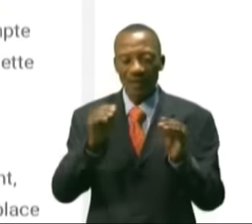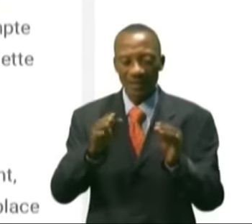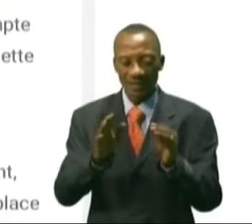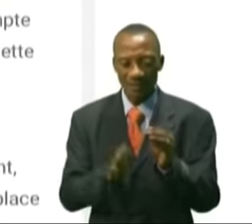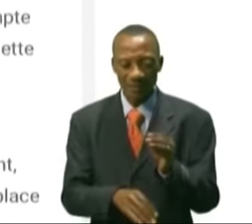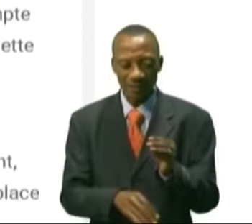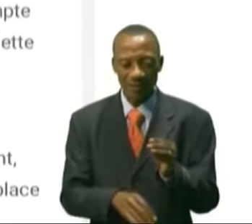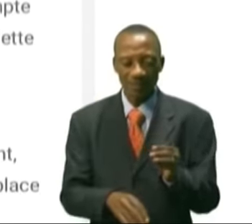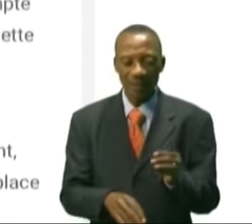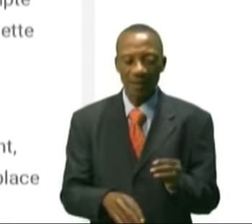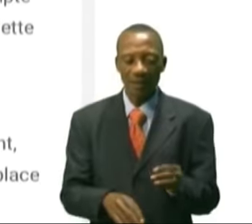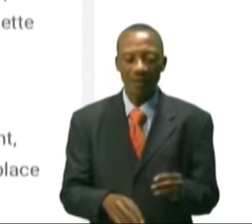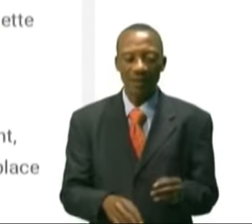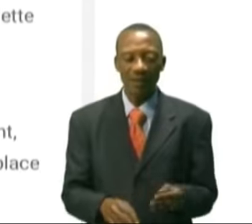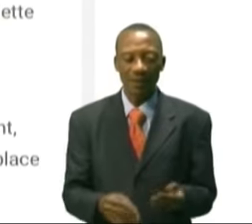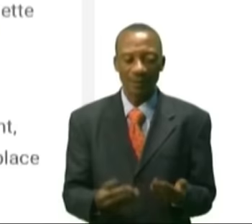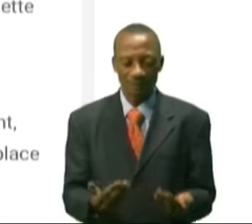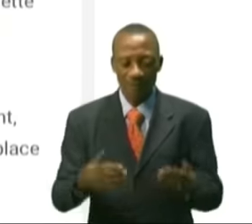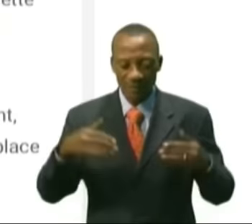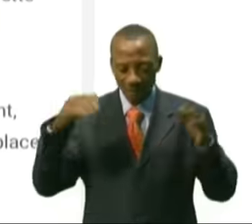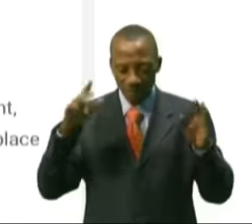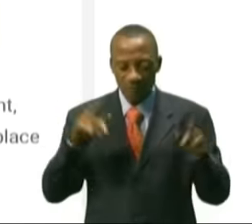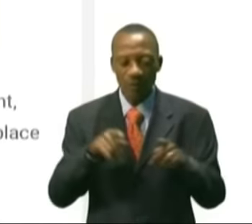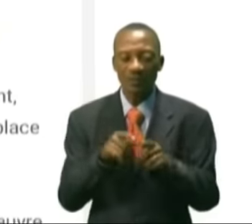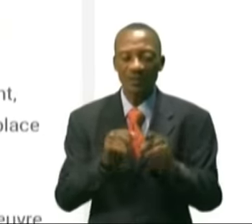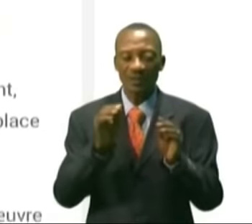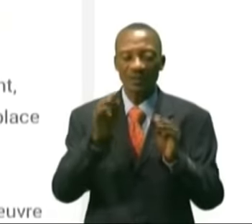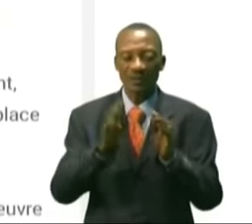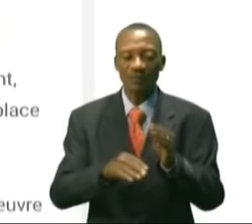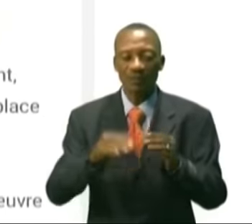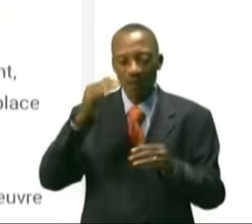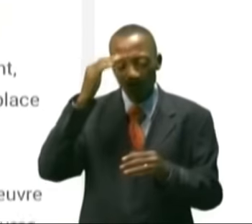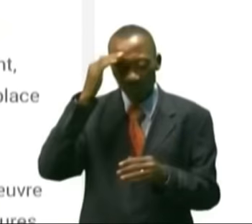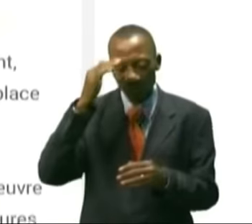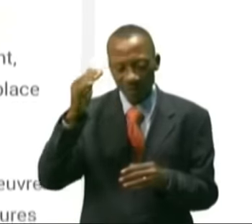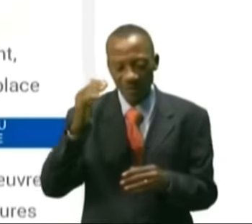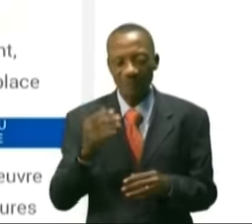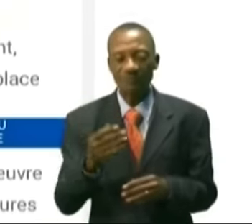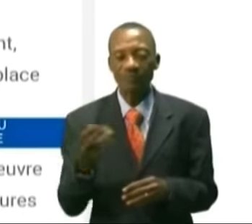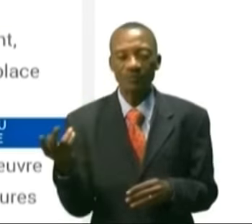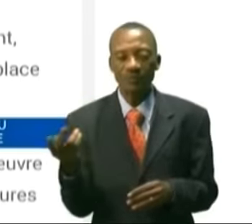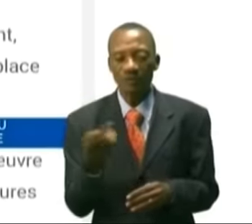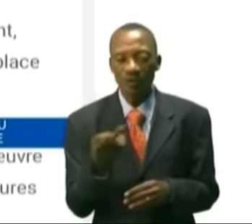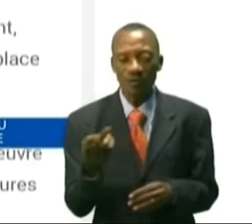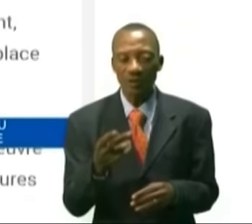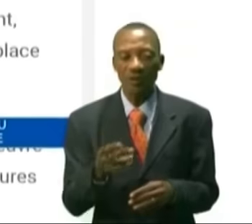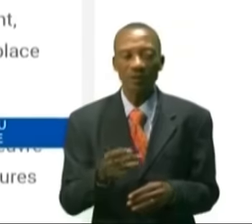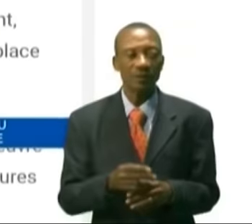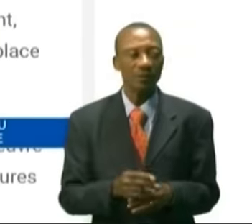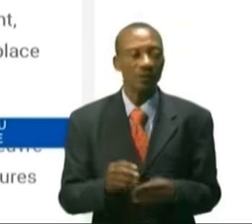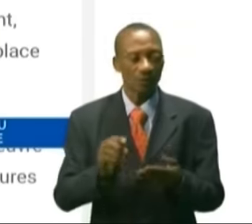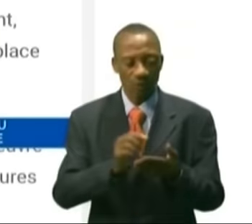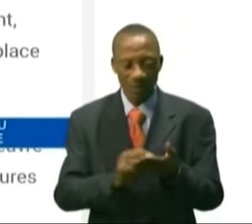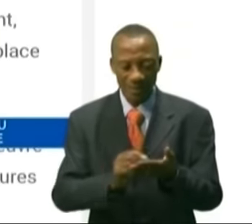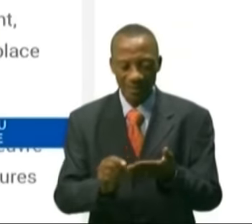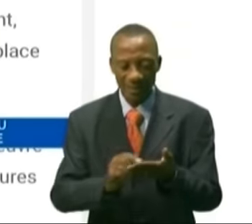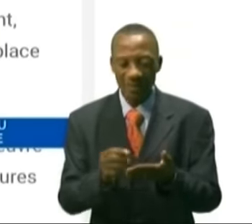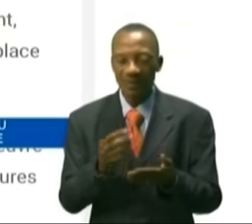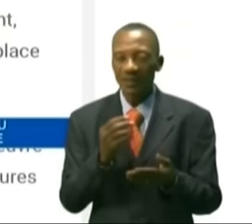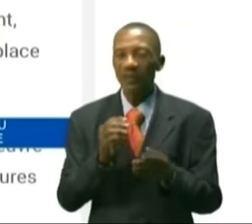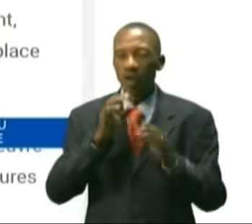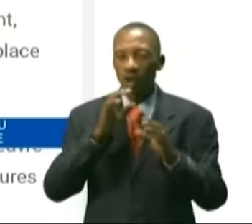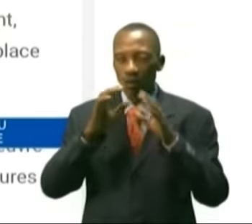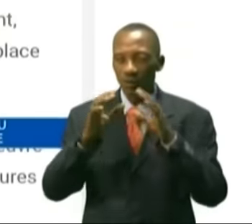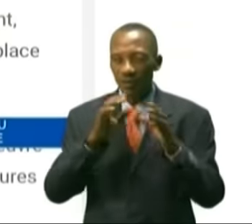l'annulation du système éducatif licence master doctorat LMD. Selon ce communiqué, aucune